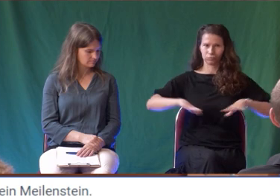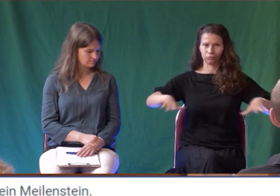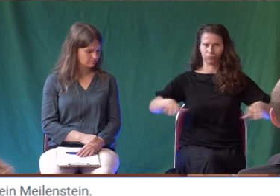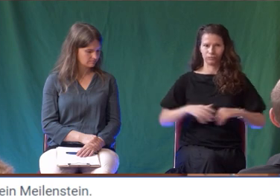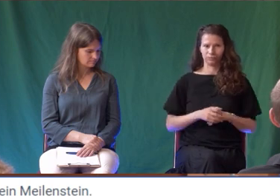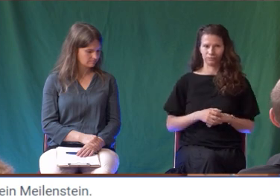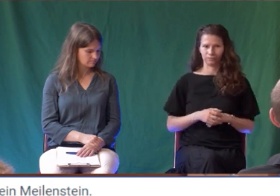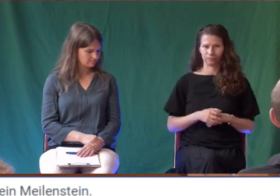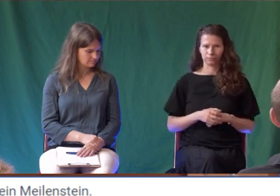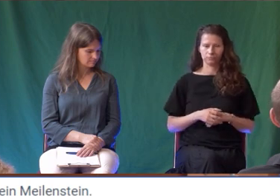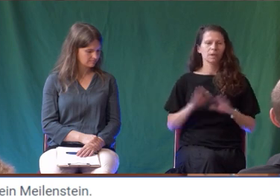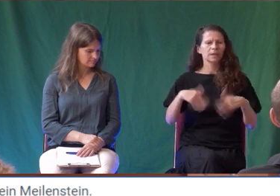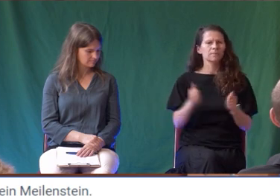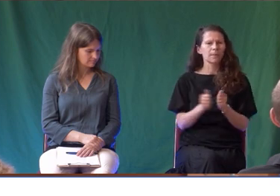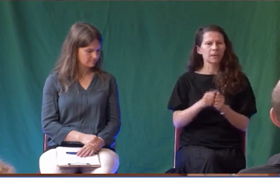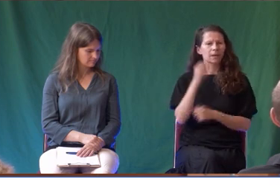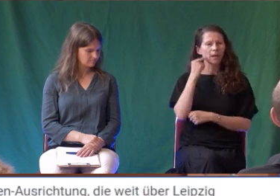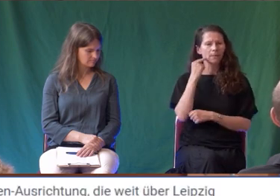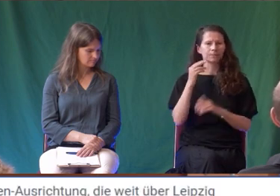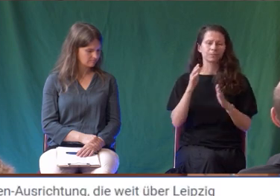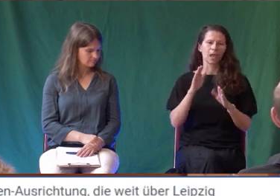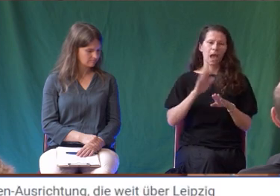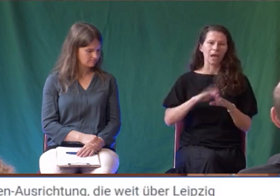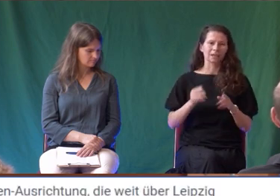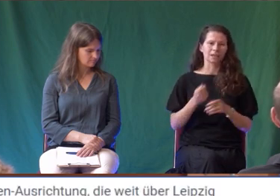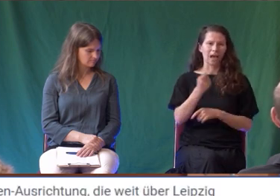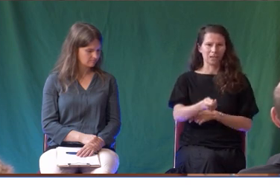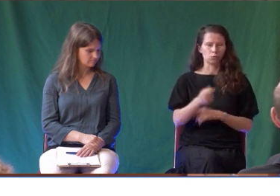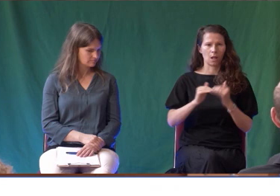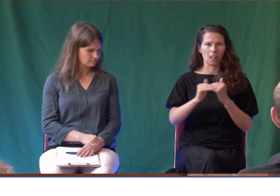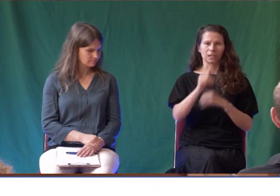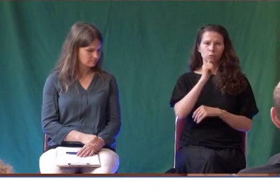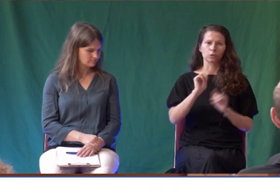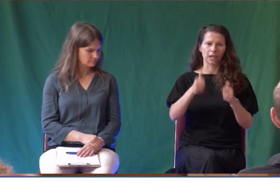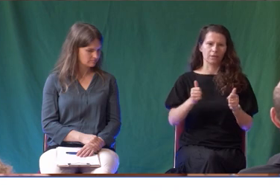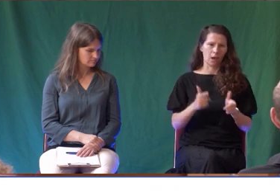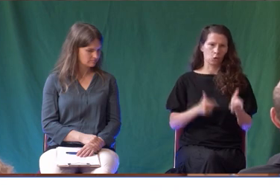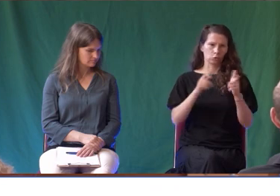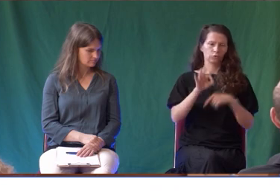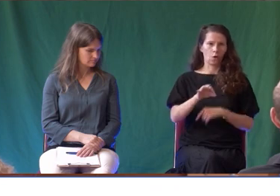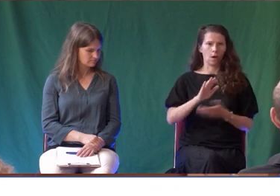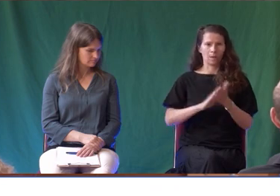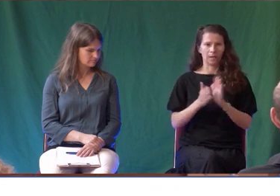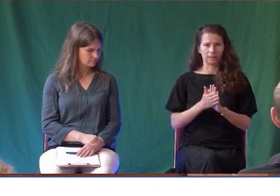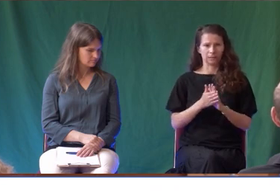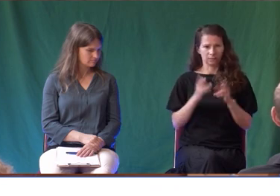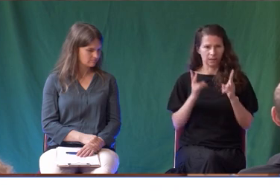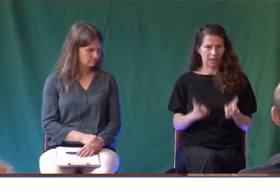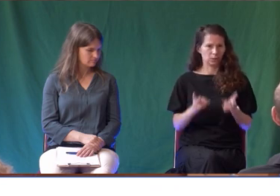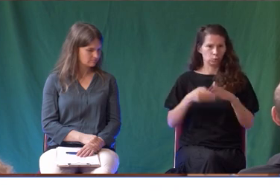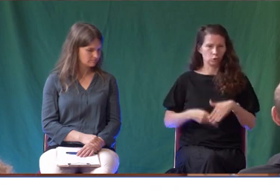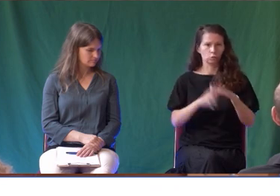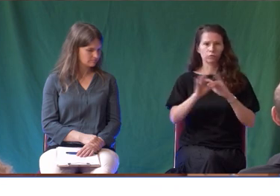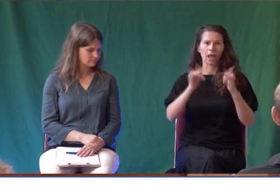es gibt ein Papier das nennt sich Handreichung des landesjugendhilfeausschusses für eine praxisgerechte Unterstützung von Eltern mit